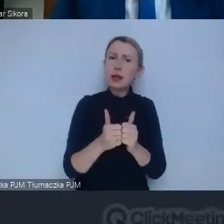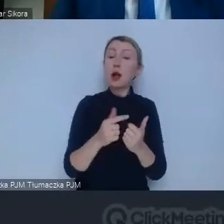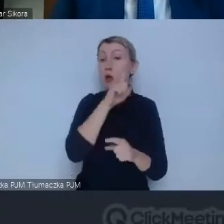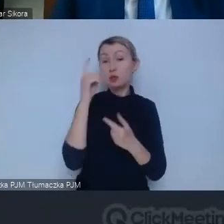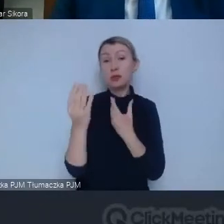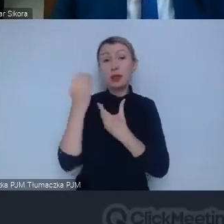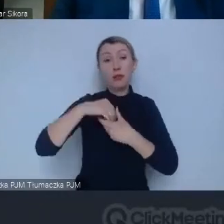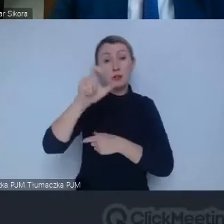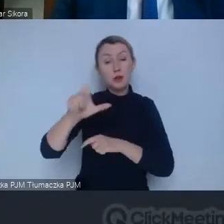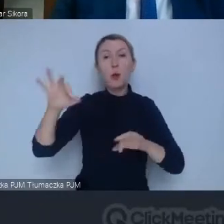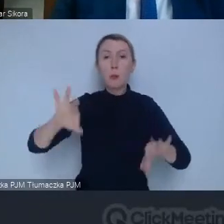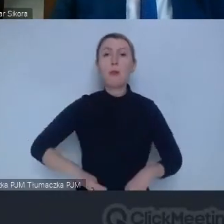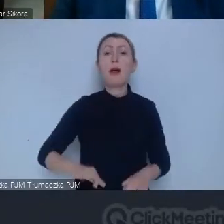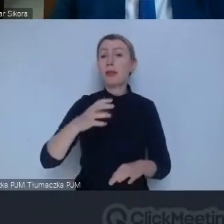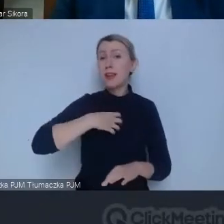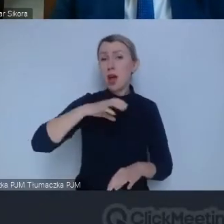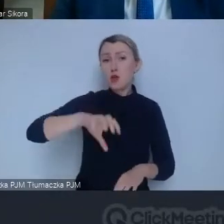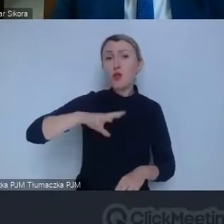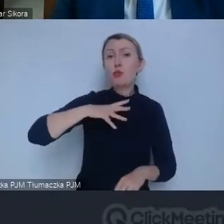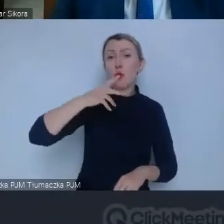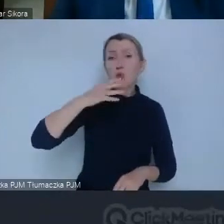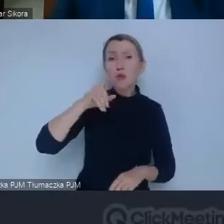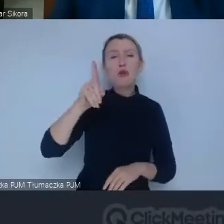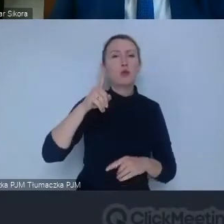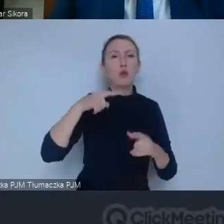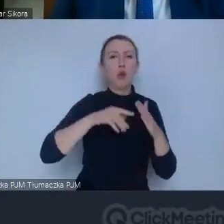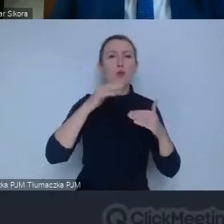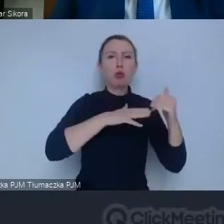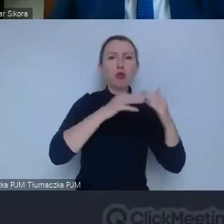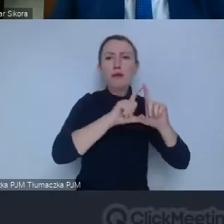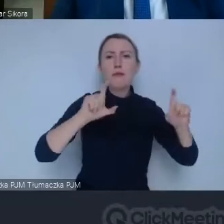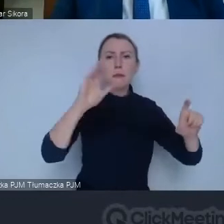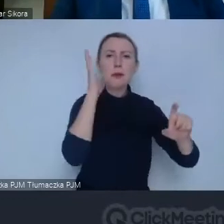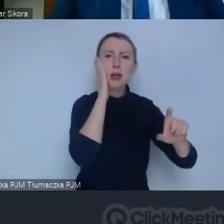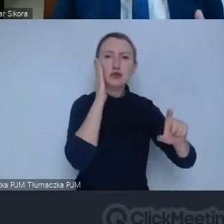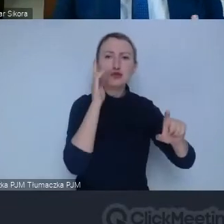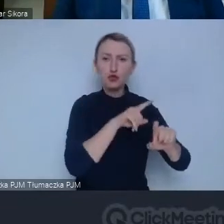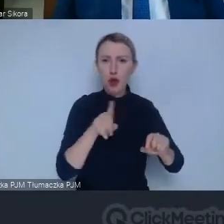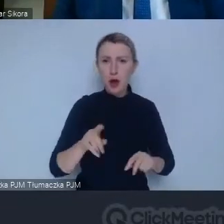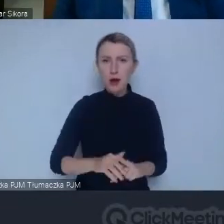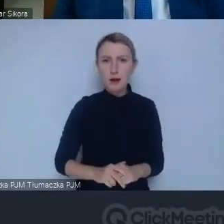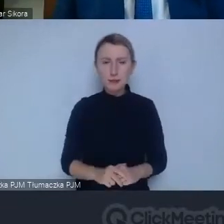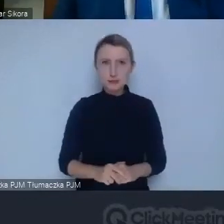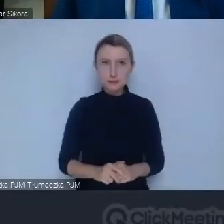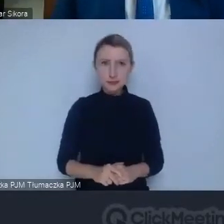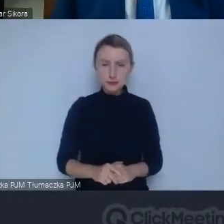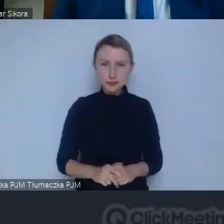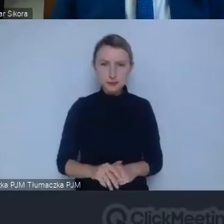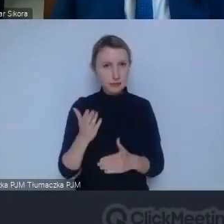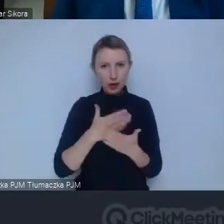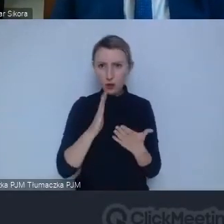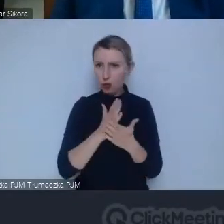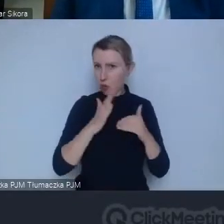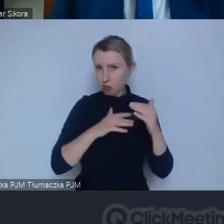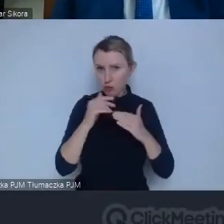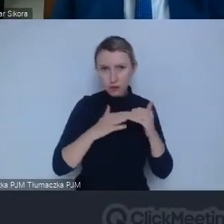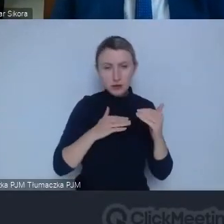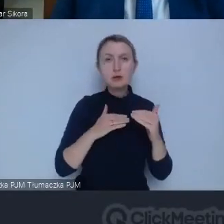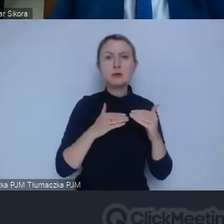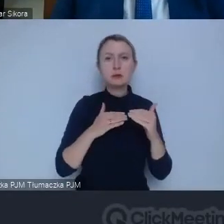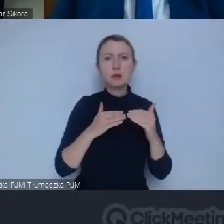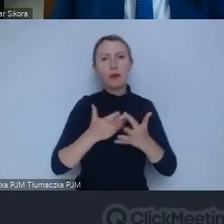których pan dyrektor powiedział w zakresie budownictwa mieszkaniowego. Nie tylko budownictwa